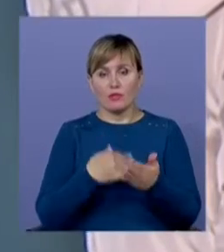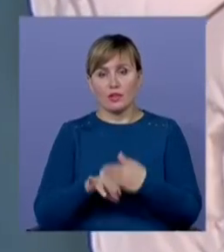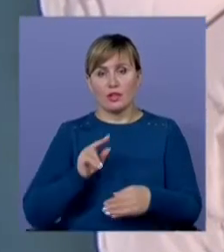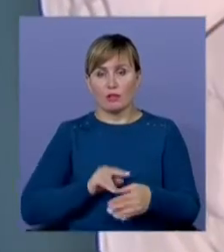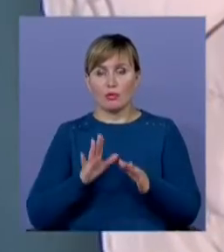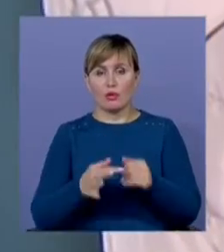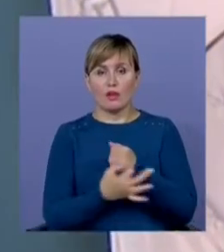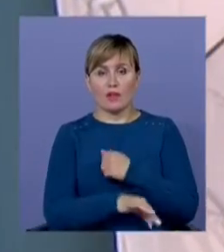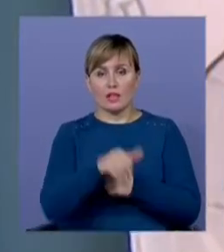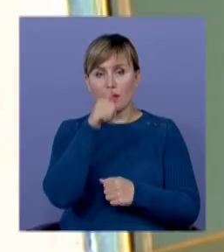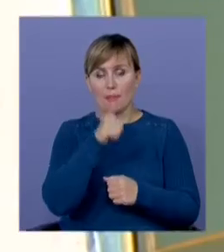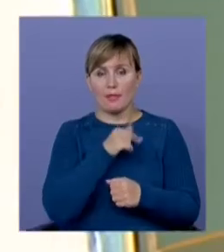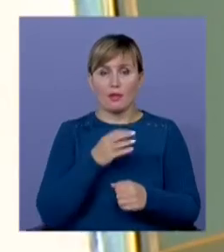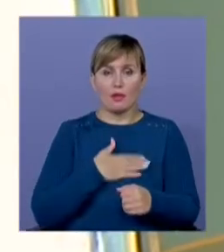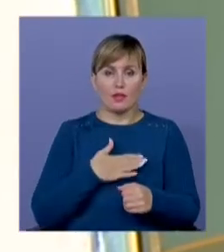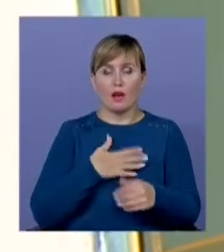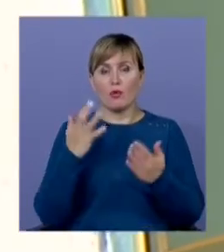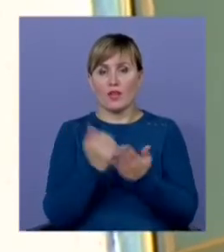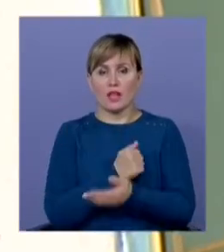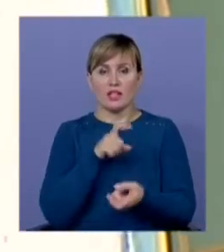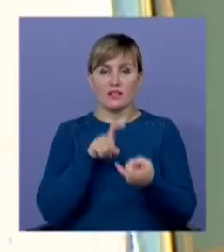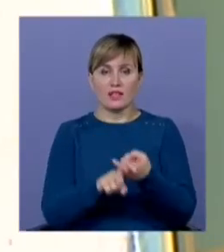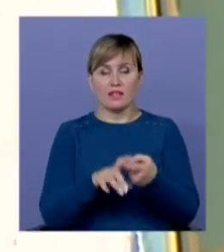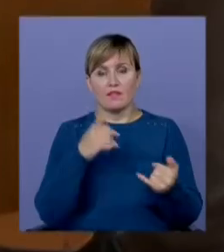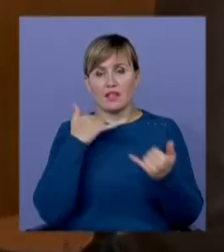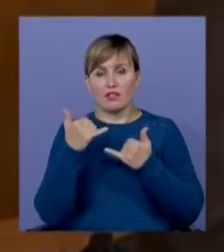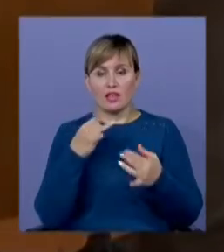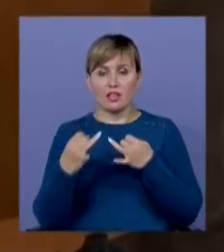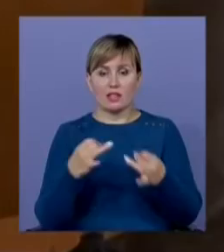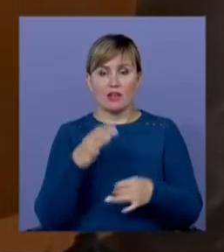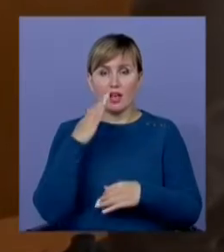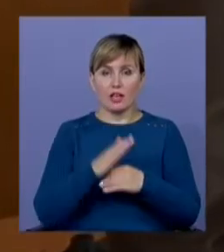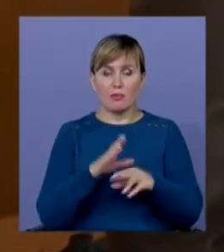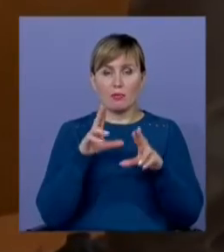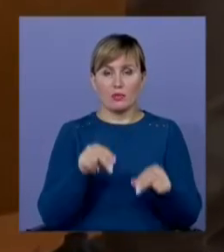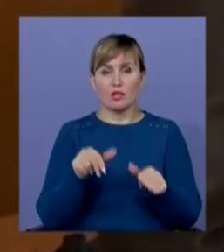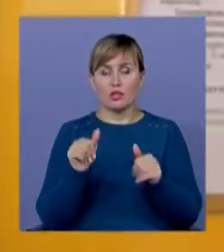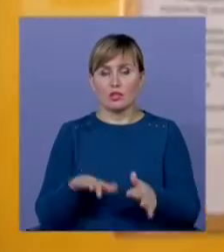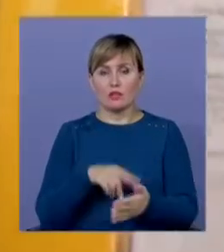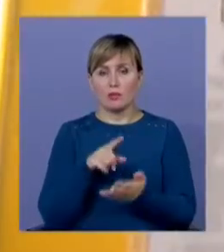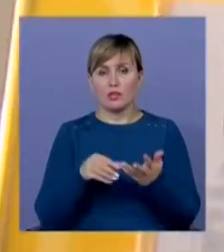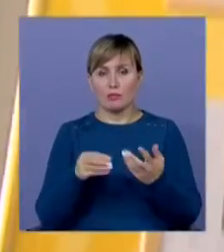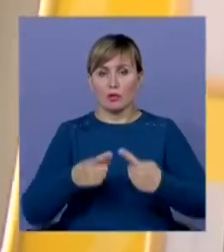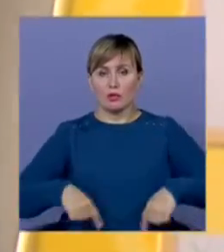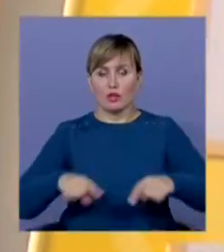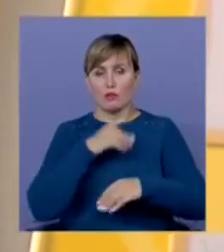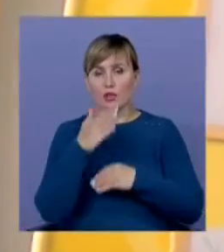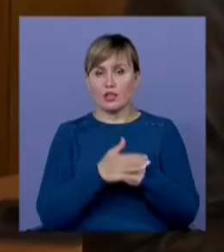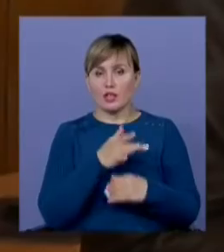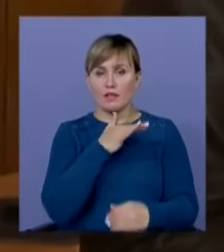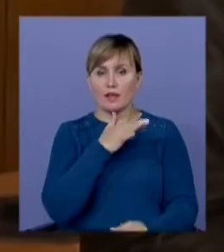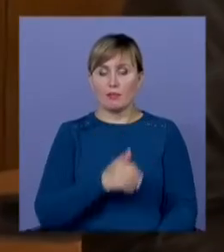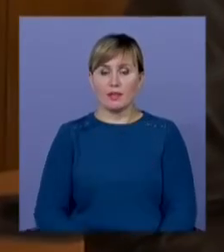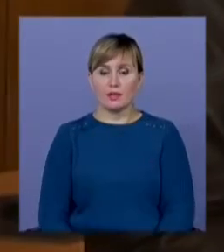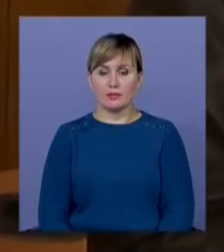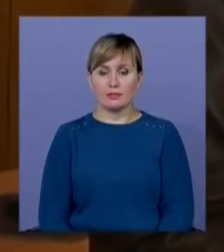только в конце месяца. Но нам все же удалось с ним связаться. В телефонном разговоре аким пообещал решить вопрос с земельным участком в ближайшее время.